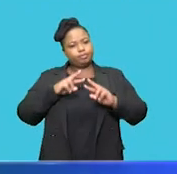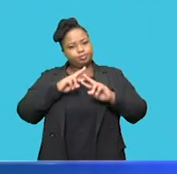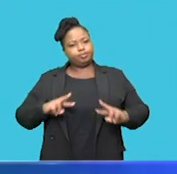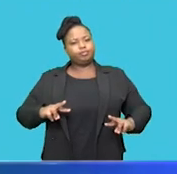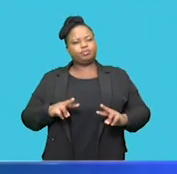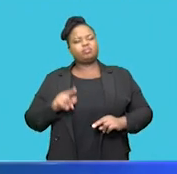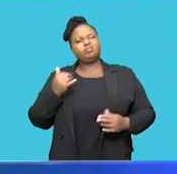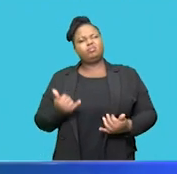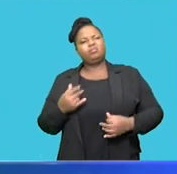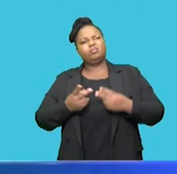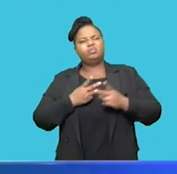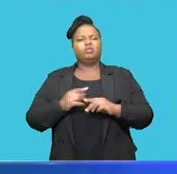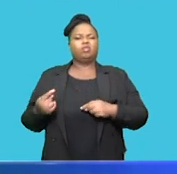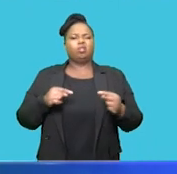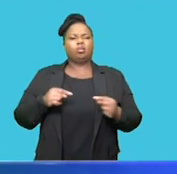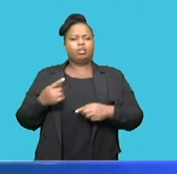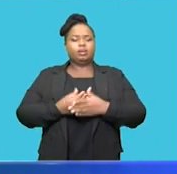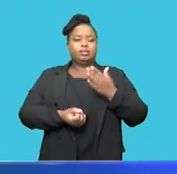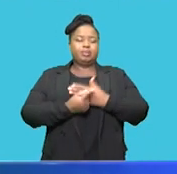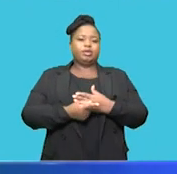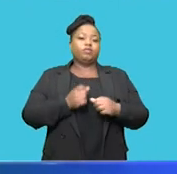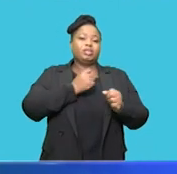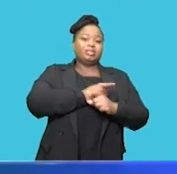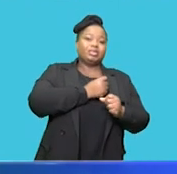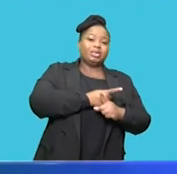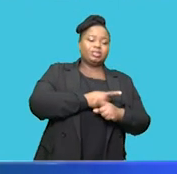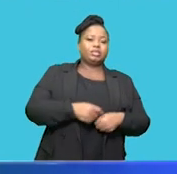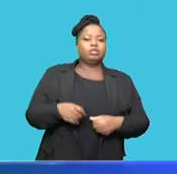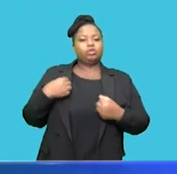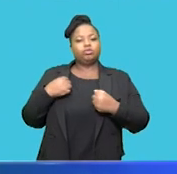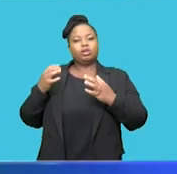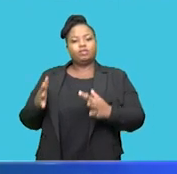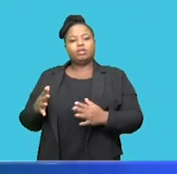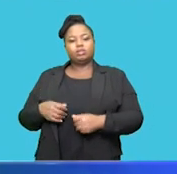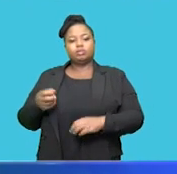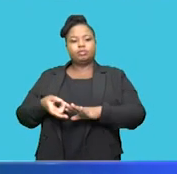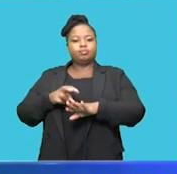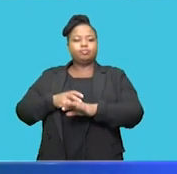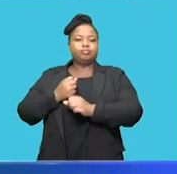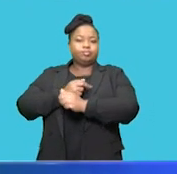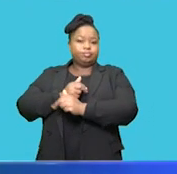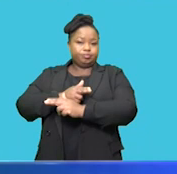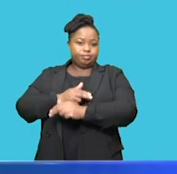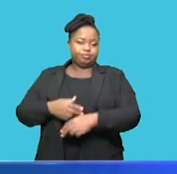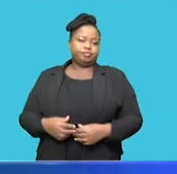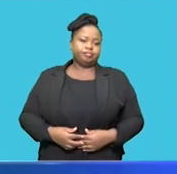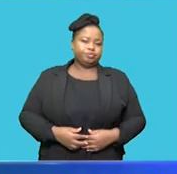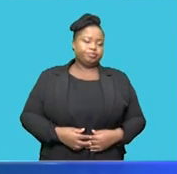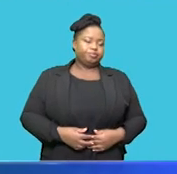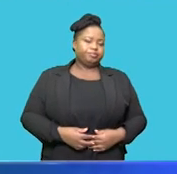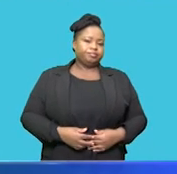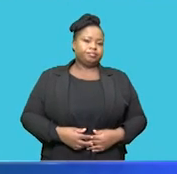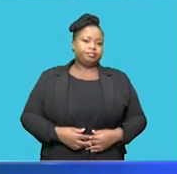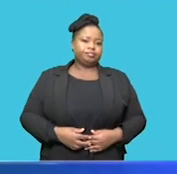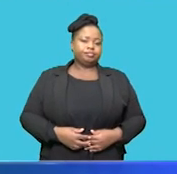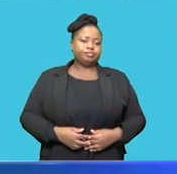kuloku ngqubuzana okwenzakalayo phakathi kwamamatekisi kanye nabashayeli bezimoto ezithutha umphakathi ngohlelo lwesimanje manje